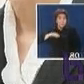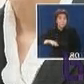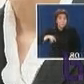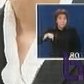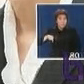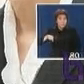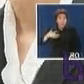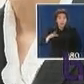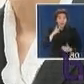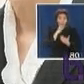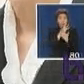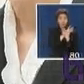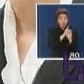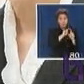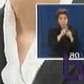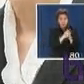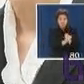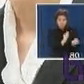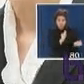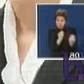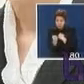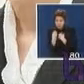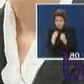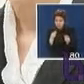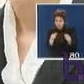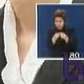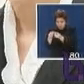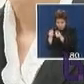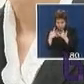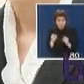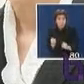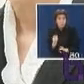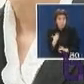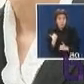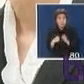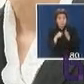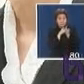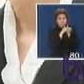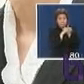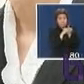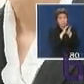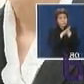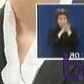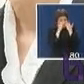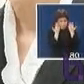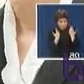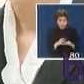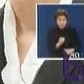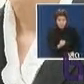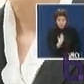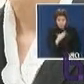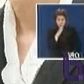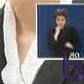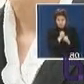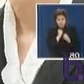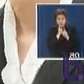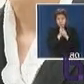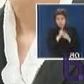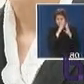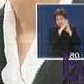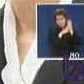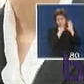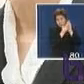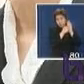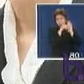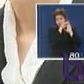การได้ยืนยันกับดิฉันว่าหากมาตรการแก้ไขปัญหาต่างๆสามารถดำเนินการไปตามแผนเ